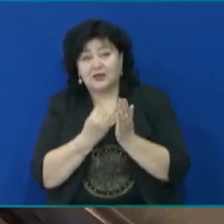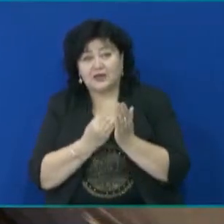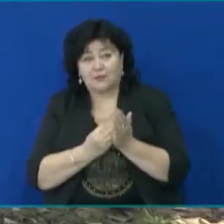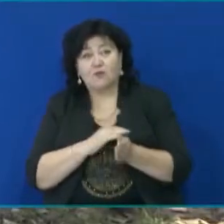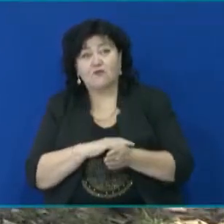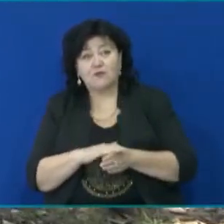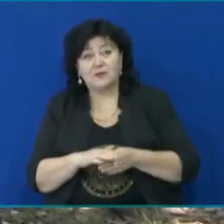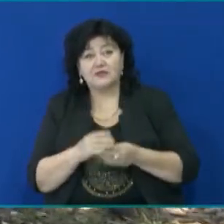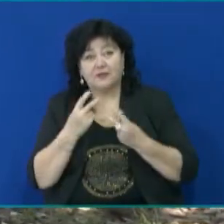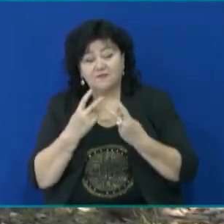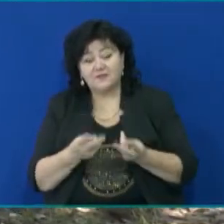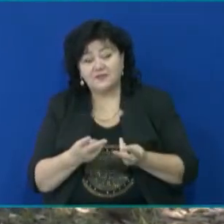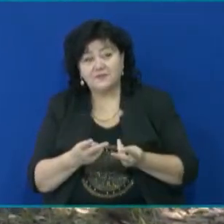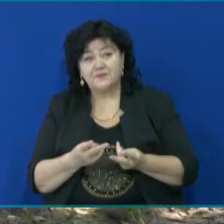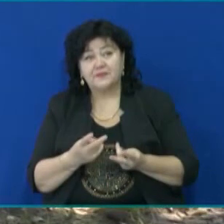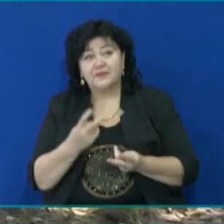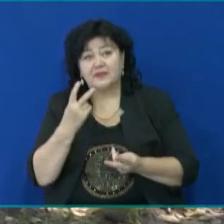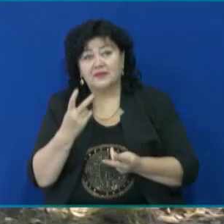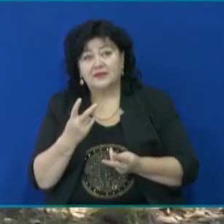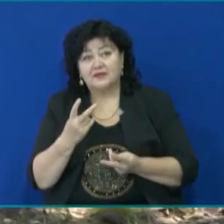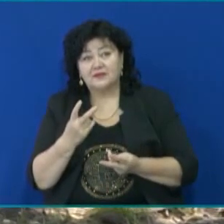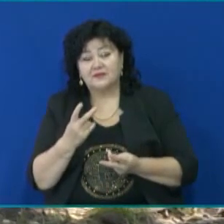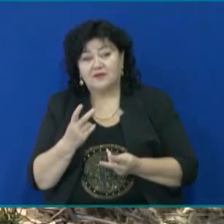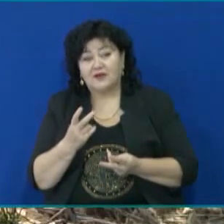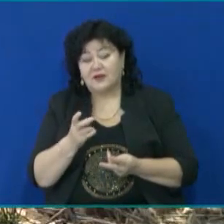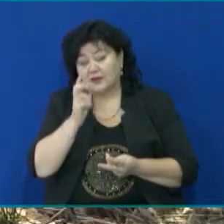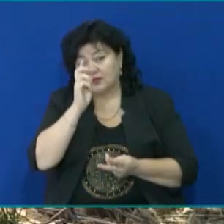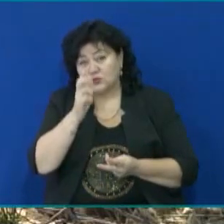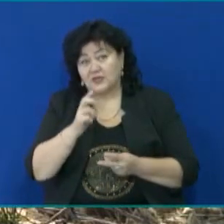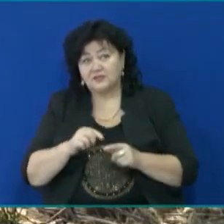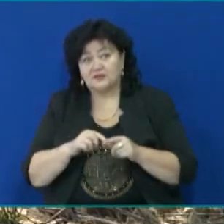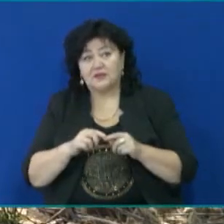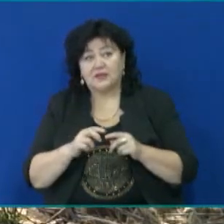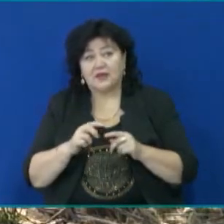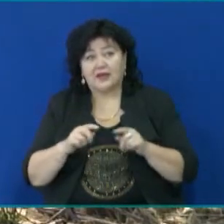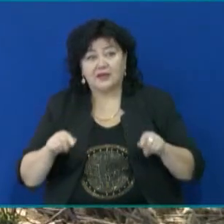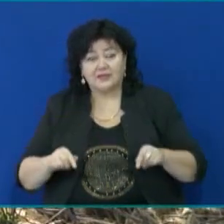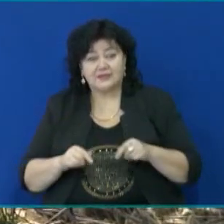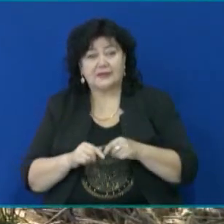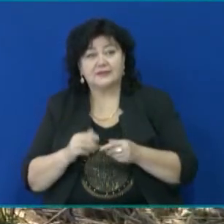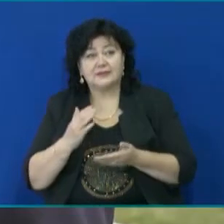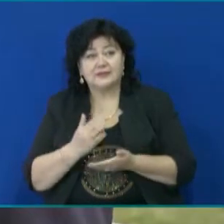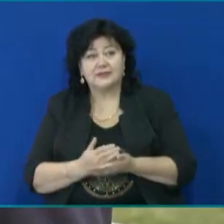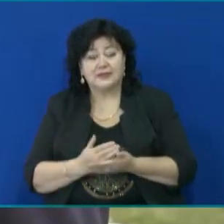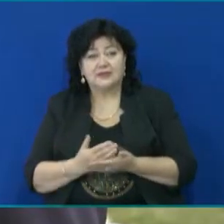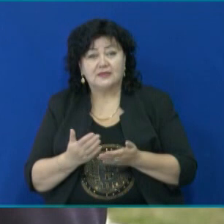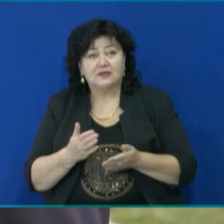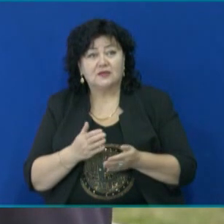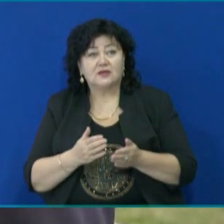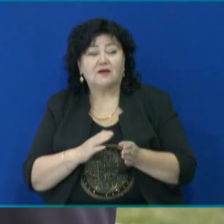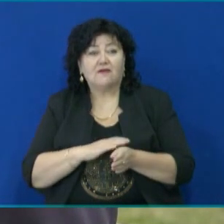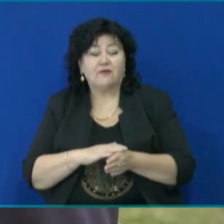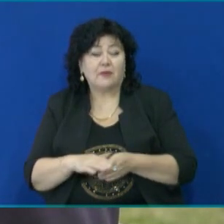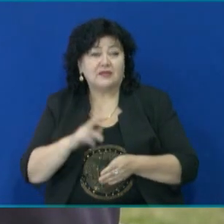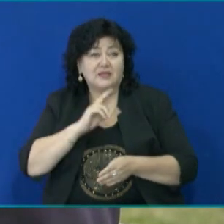ауысуы, су сапасының қалыпқа сай болуын табиғи монополияларды реттеу агенттігі мамандарының бақылауында. Енді бүгінгі